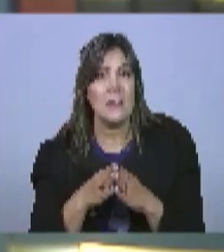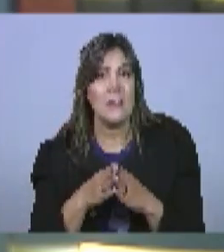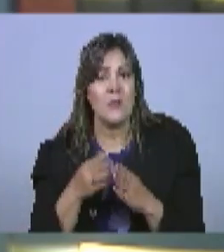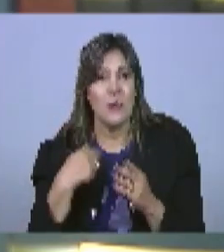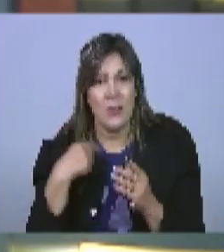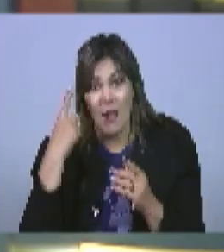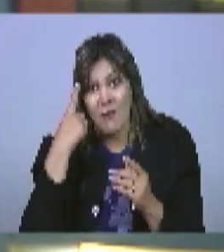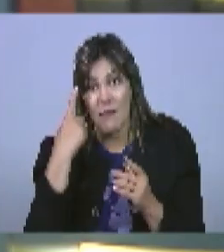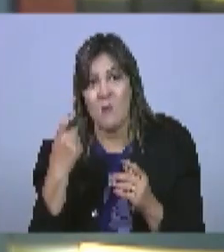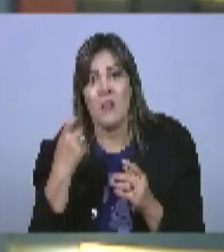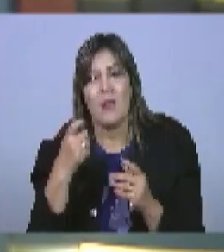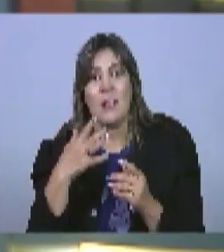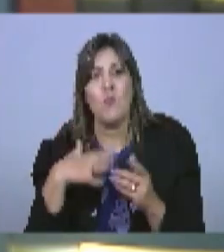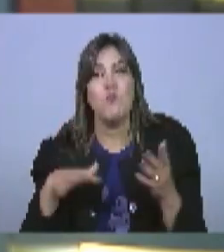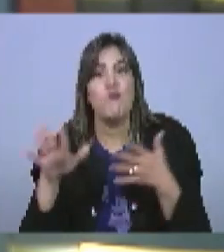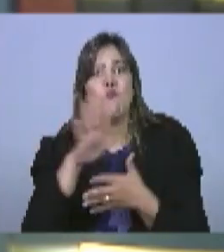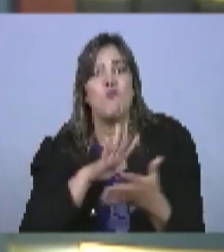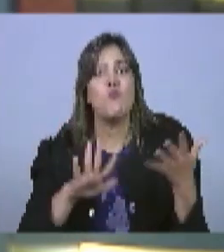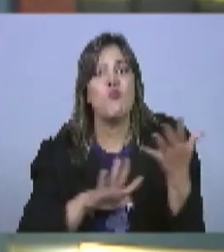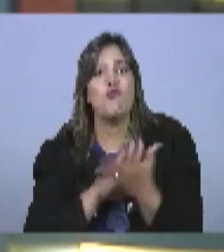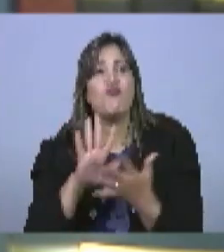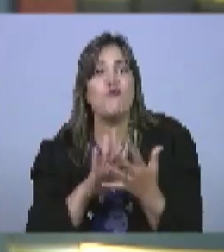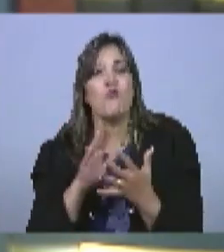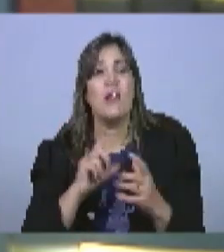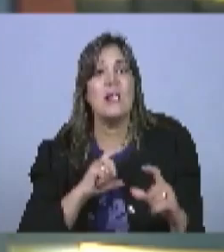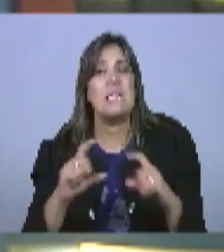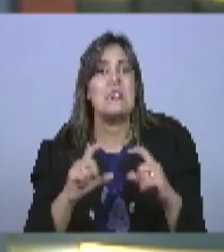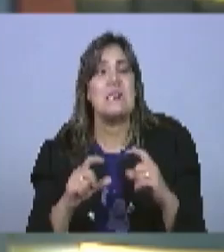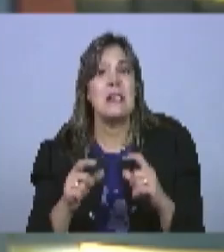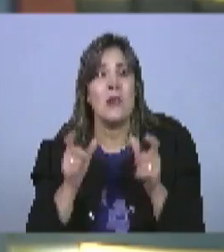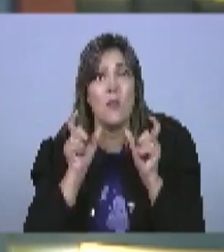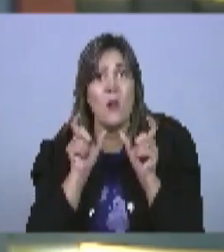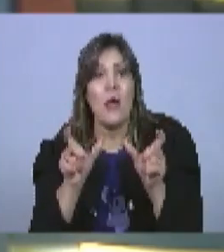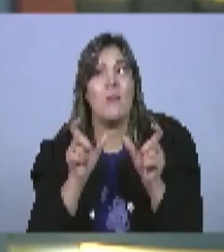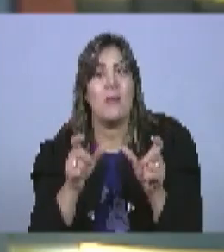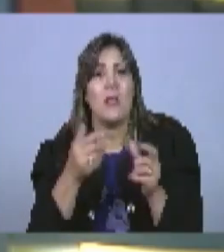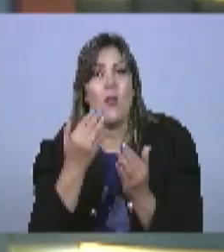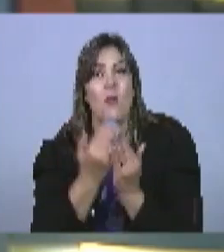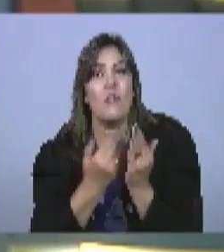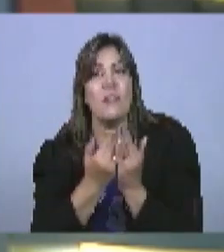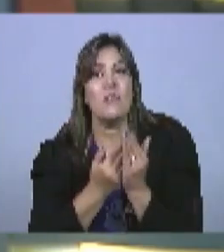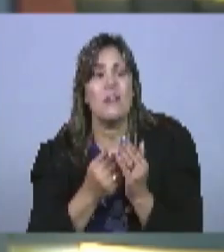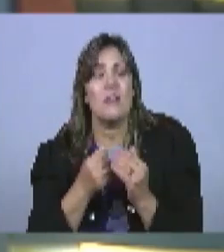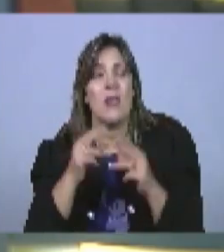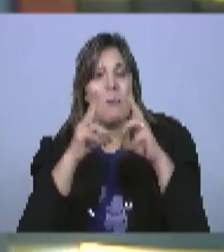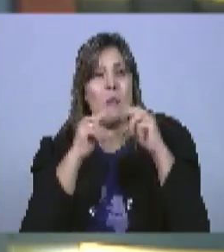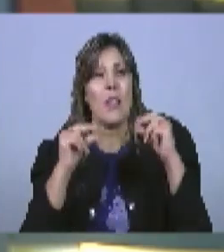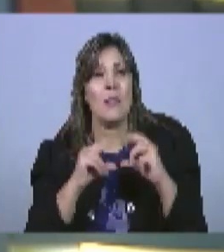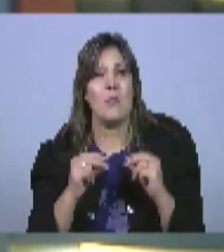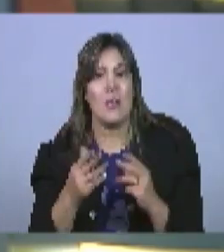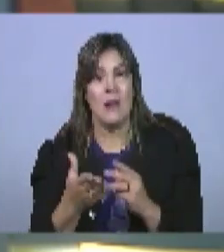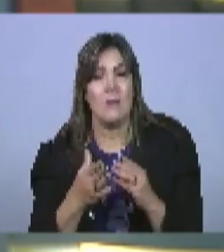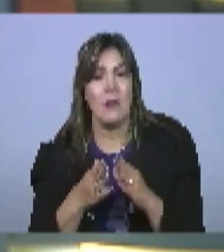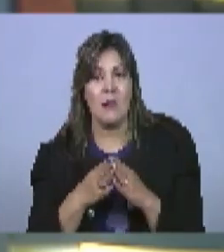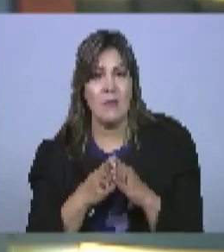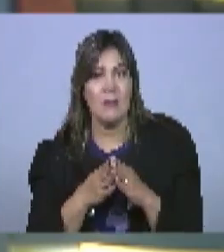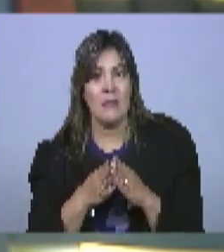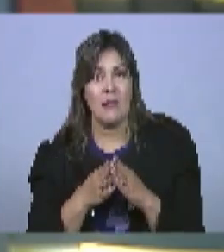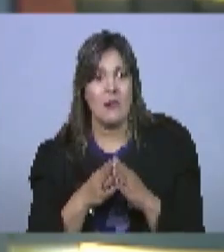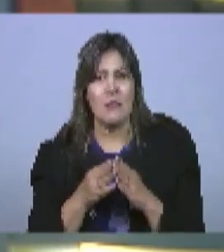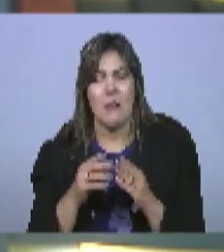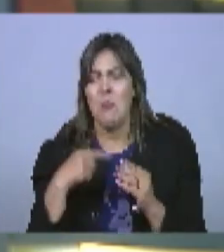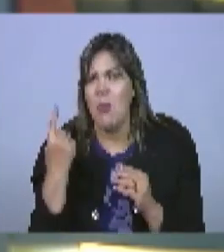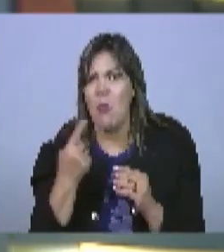عارفين كم المشكلات السياسيه والامنيه والاقتصاديه اللي بتعاني منها لبنان طيب هل